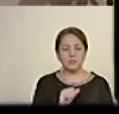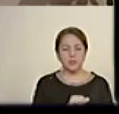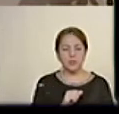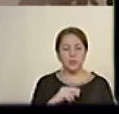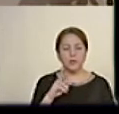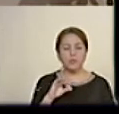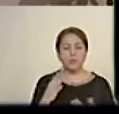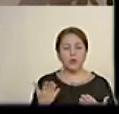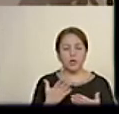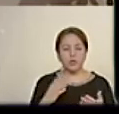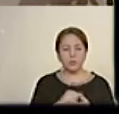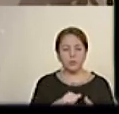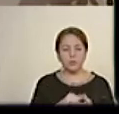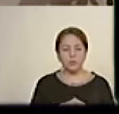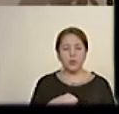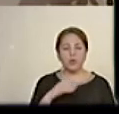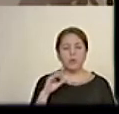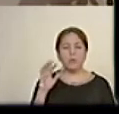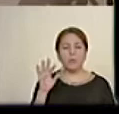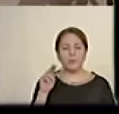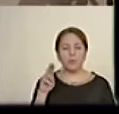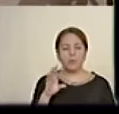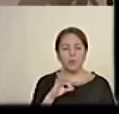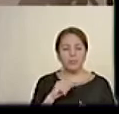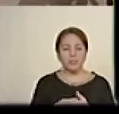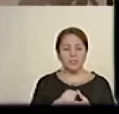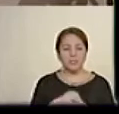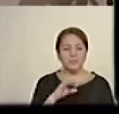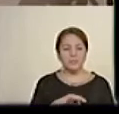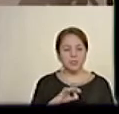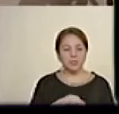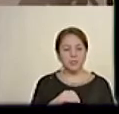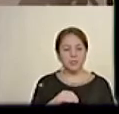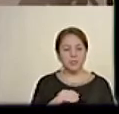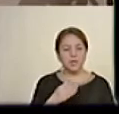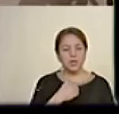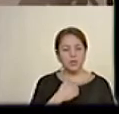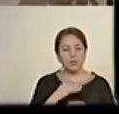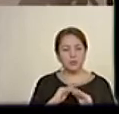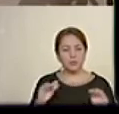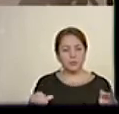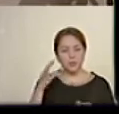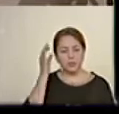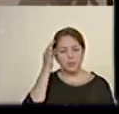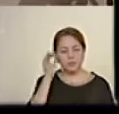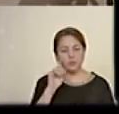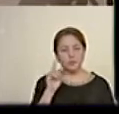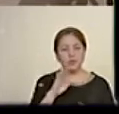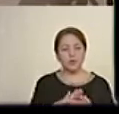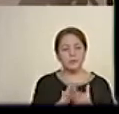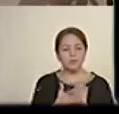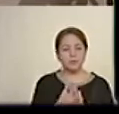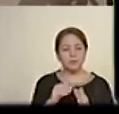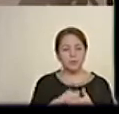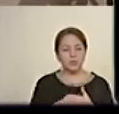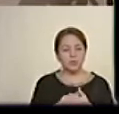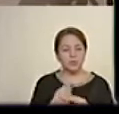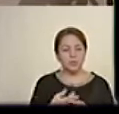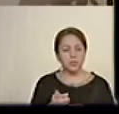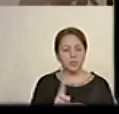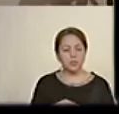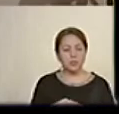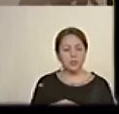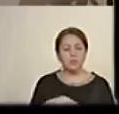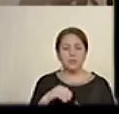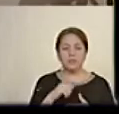По причине болезни. Хочу, ребята, напомнить, что обстоятельства причины – это